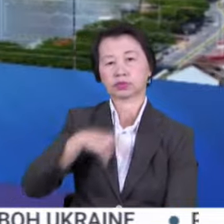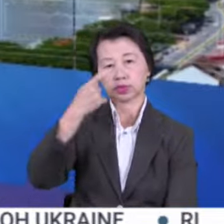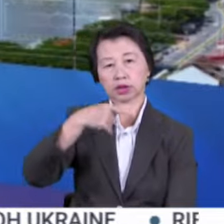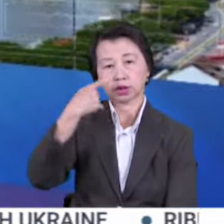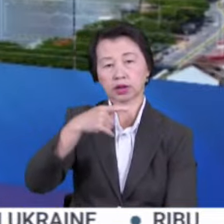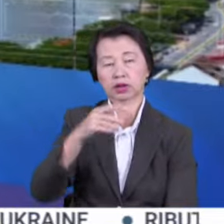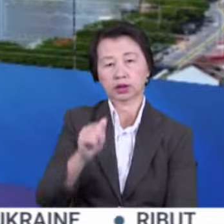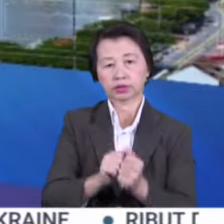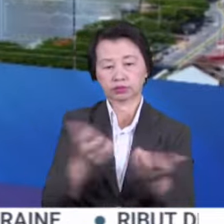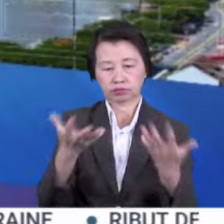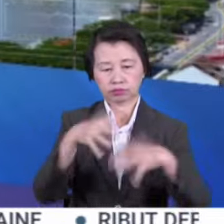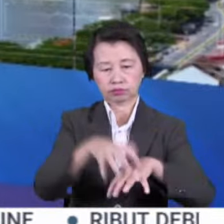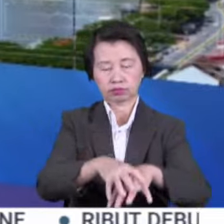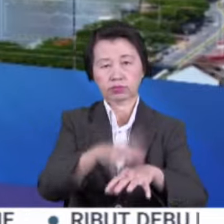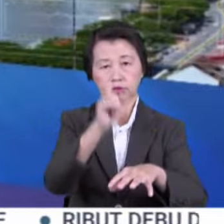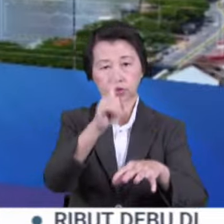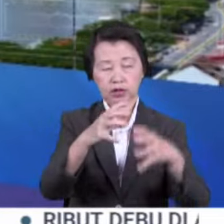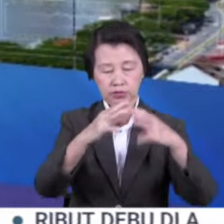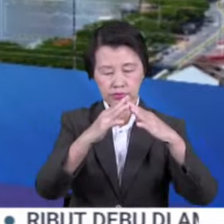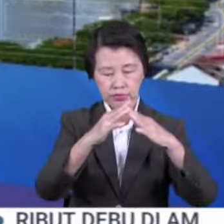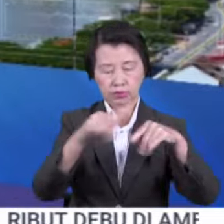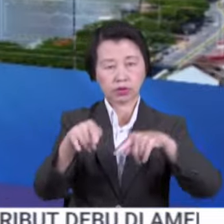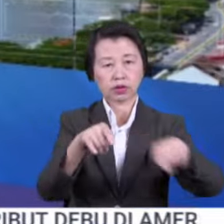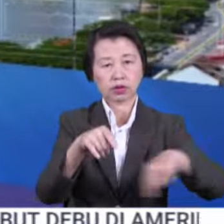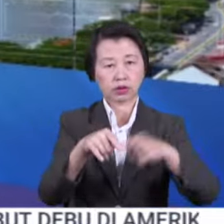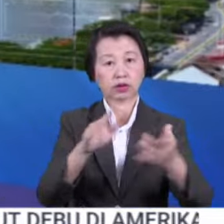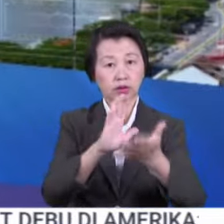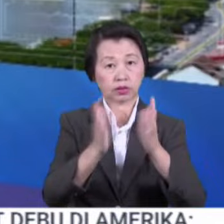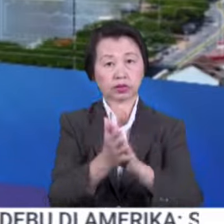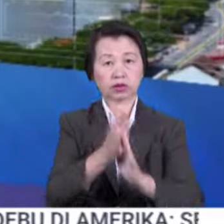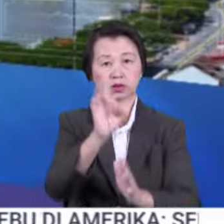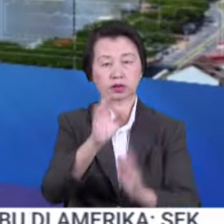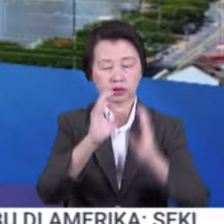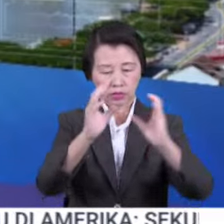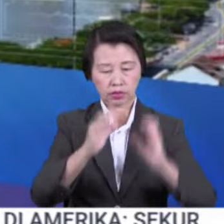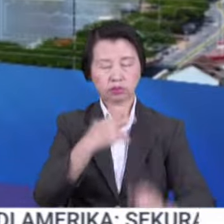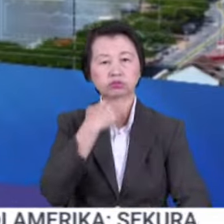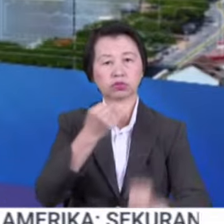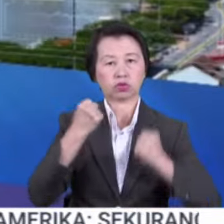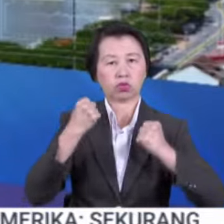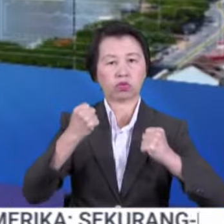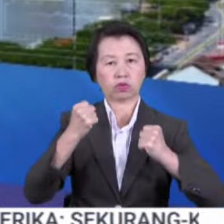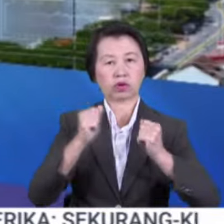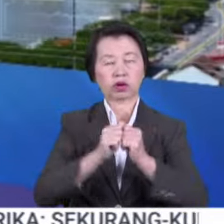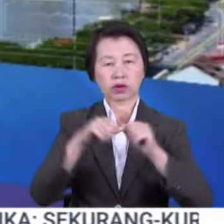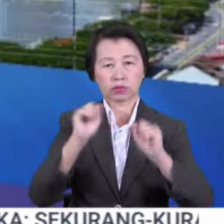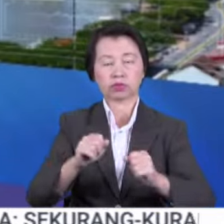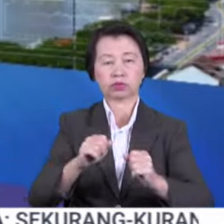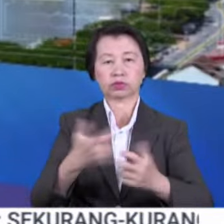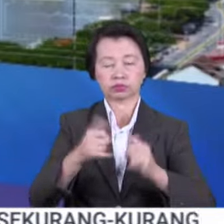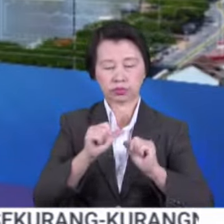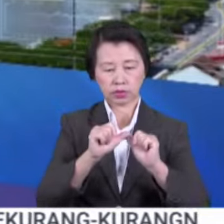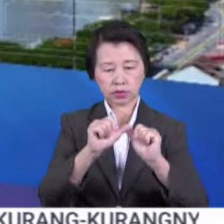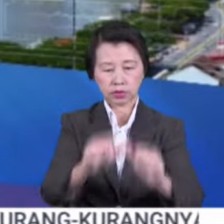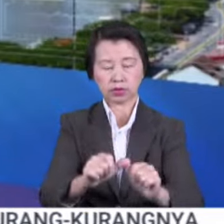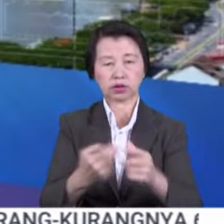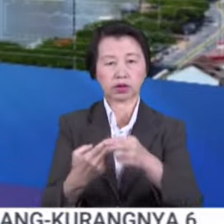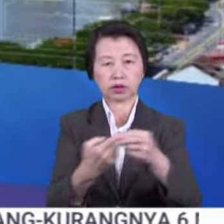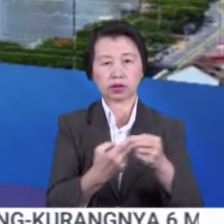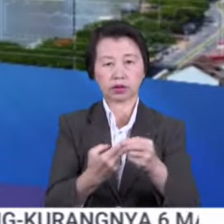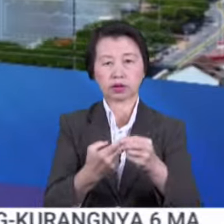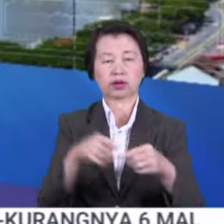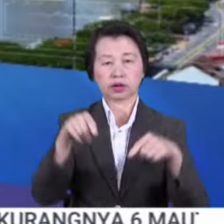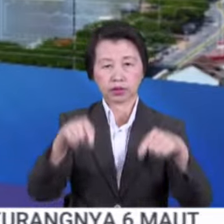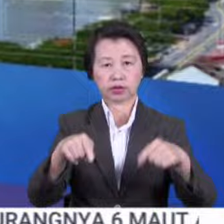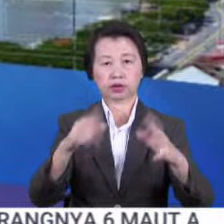dengan berhimpun di bawah satu Bumbung bukan saja menjadikan suara mereka lebih lantang namun dia mampu mengekalkan perpaduan di